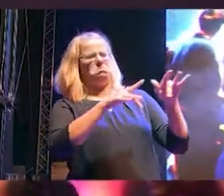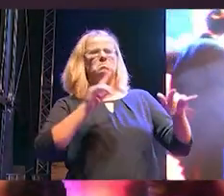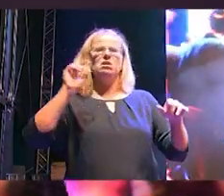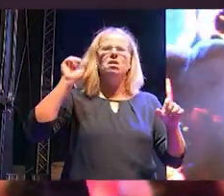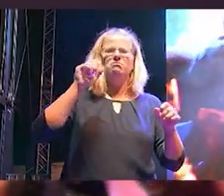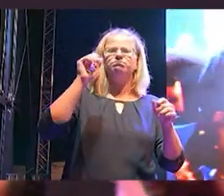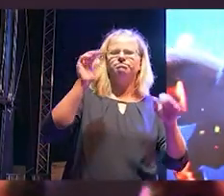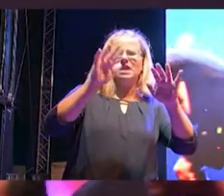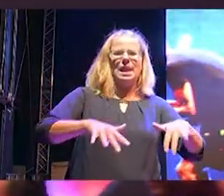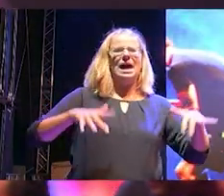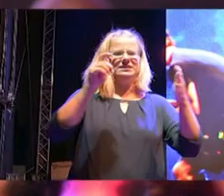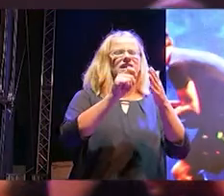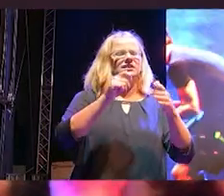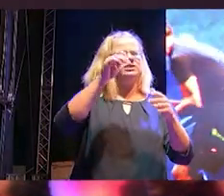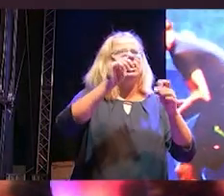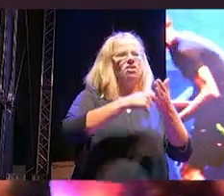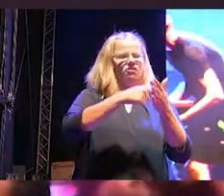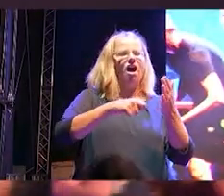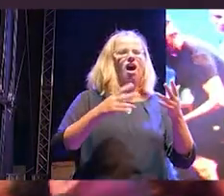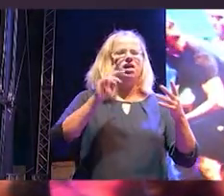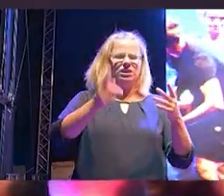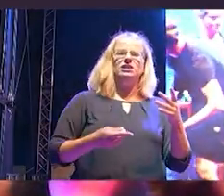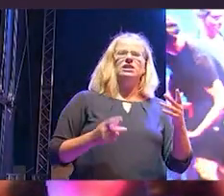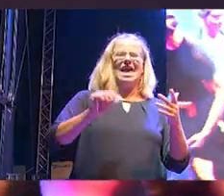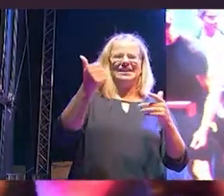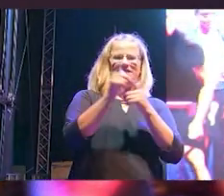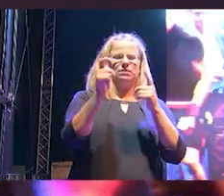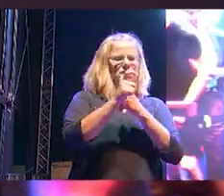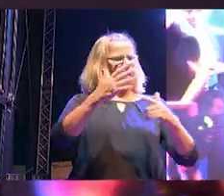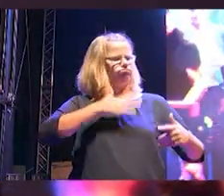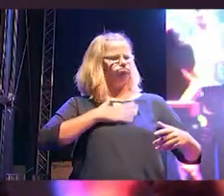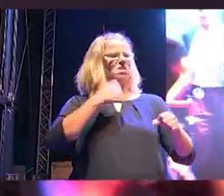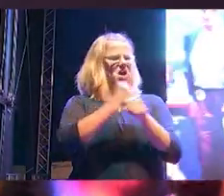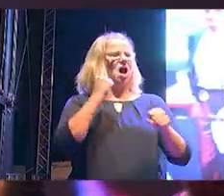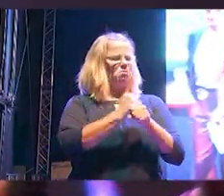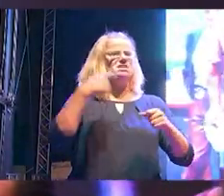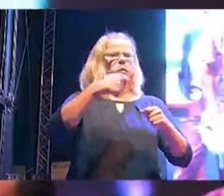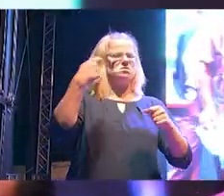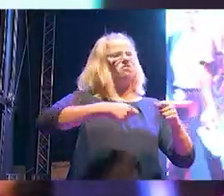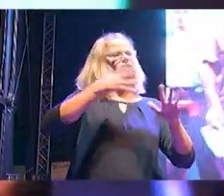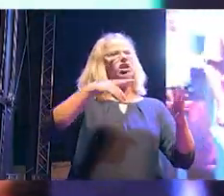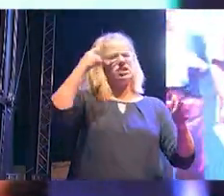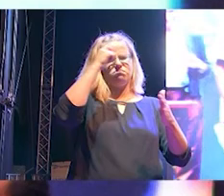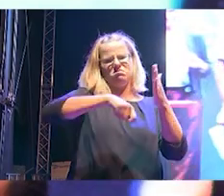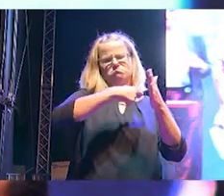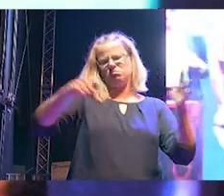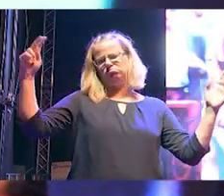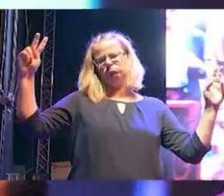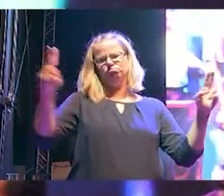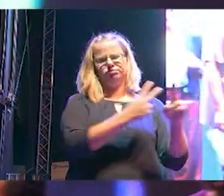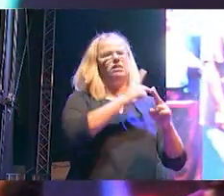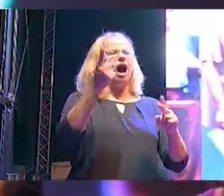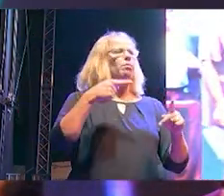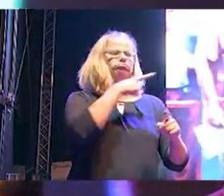am 1. September die Mittel kürzen, unsere Arbeit behindern und auch versuchen, unsere Rechte anzugreifen. Aber sie werden damit